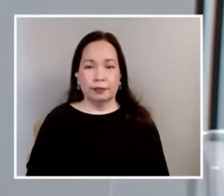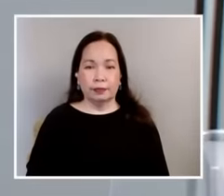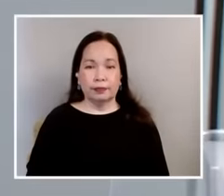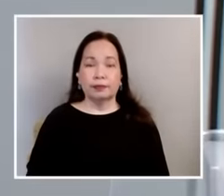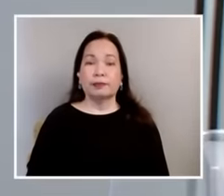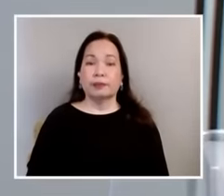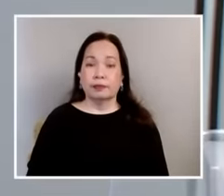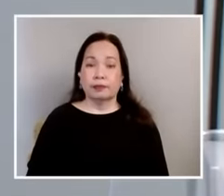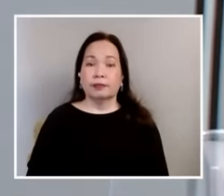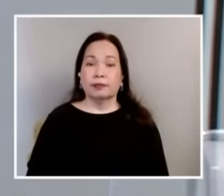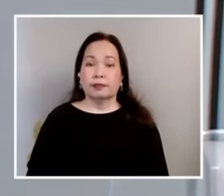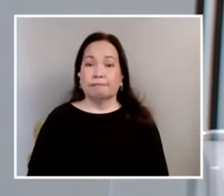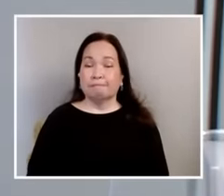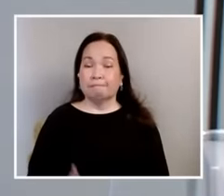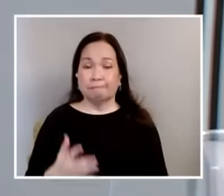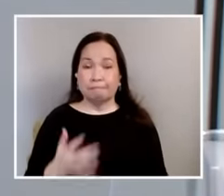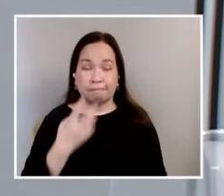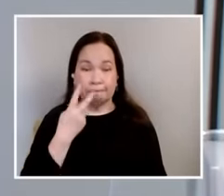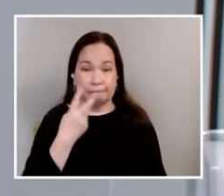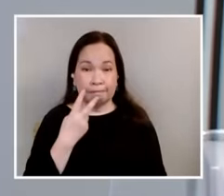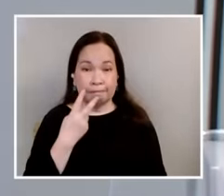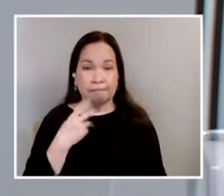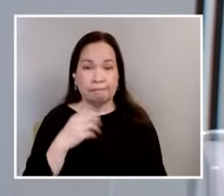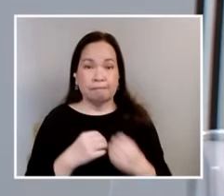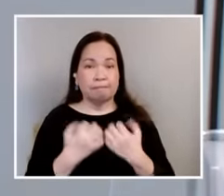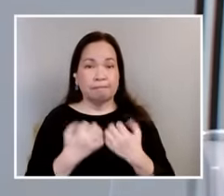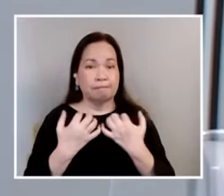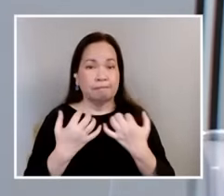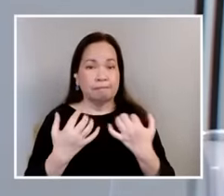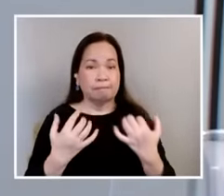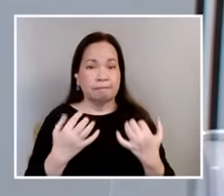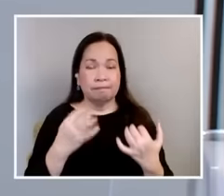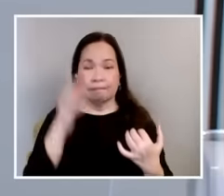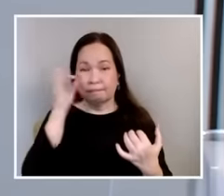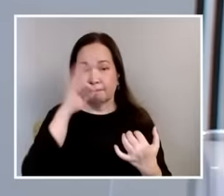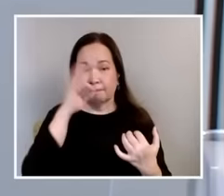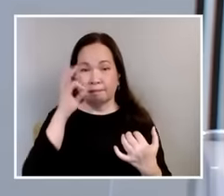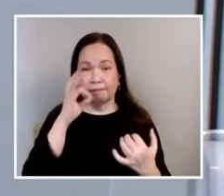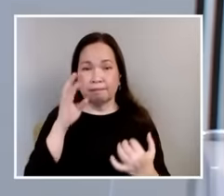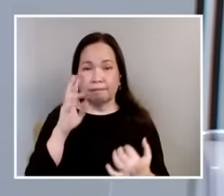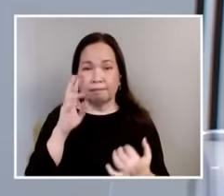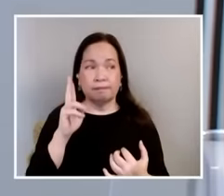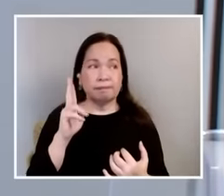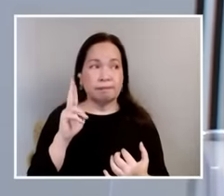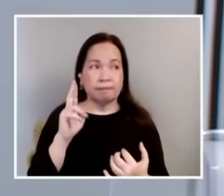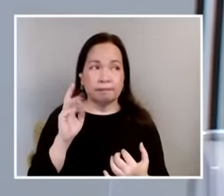Inaasahang magiging mas malawak ang audience ng Pinoy Mixed Martial Arts Fighters.